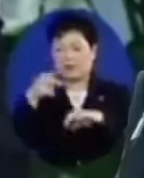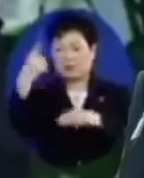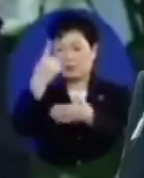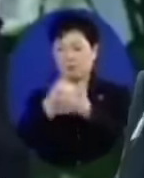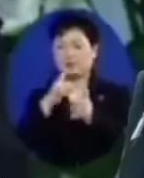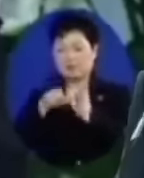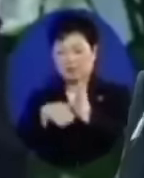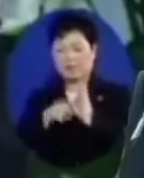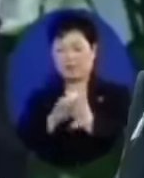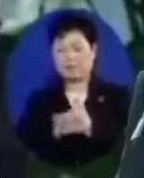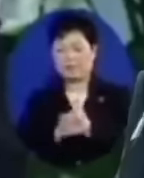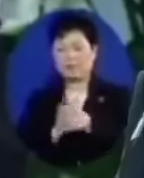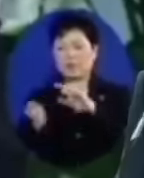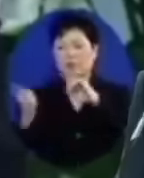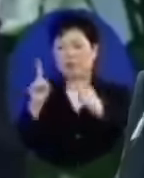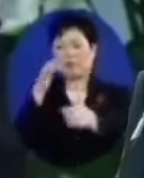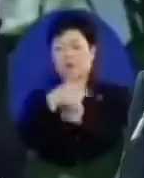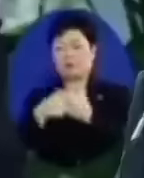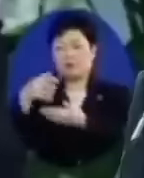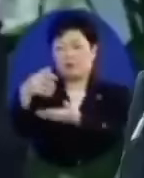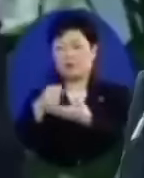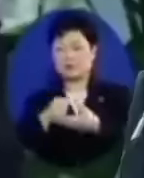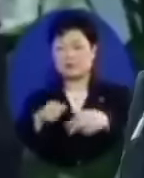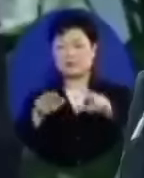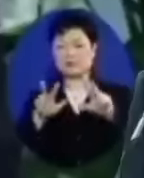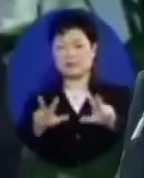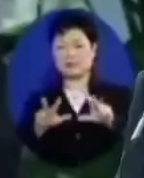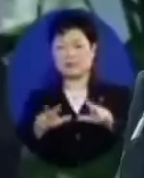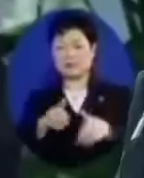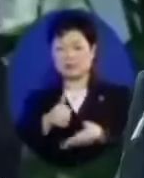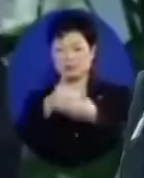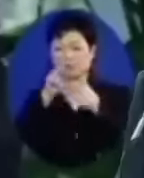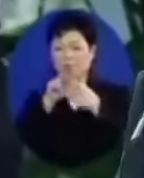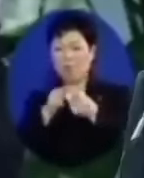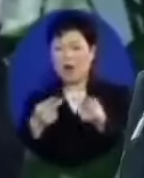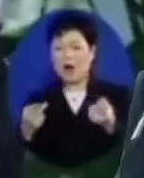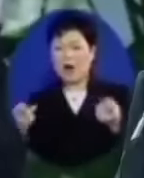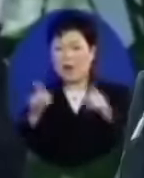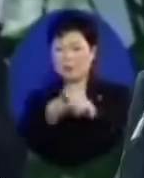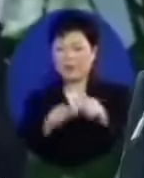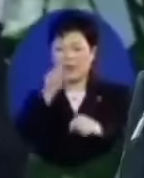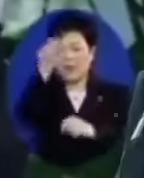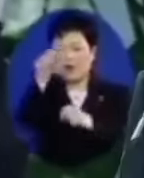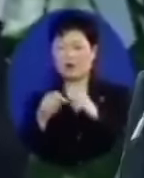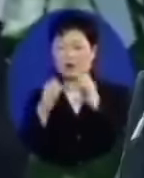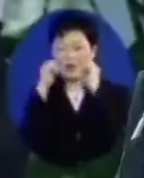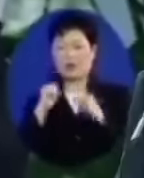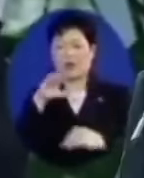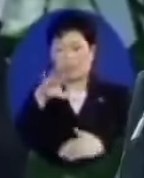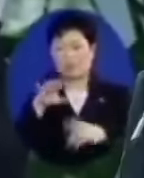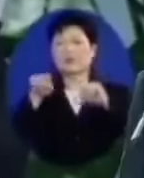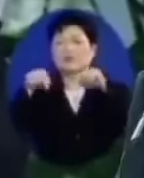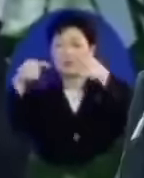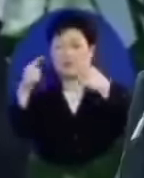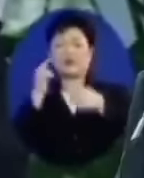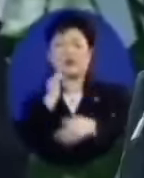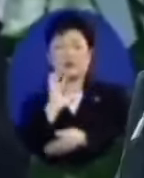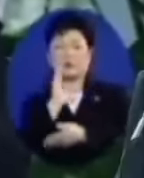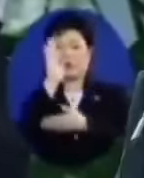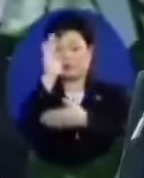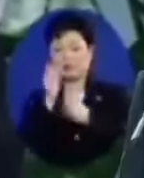와서 부활의 몸을 얻어서 이제는 주와 함께 영원히 있을 곳으로 또 가는 것입니다. 그런 영광스러운